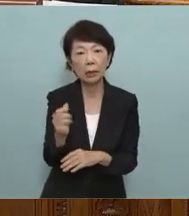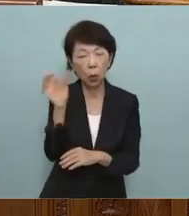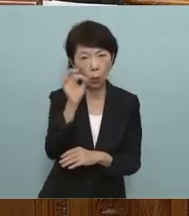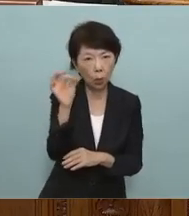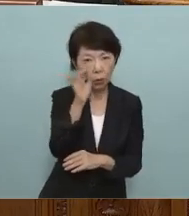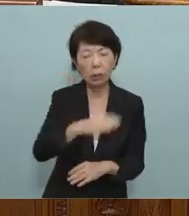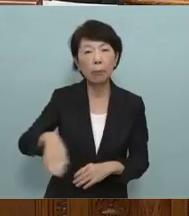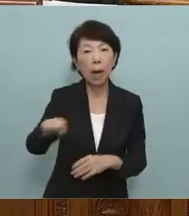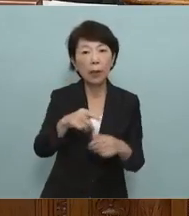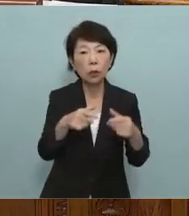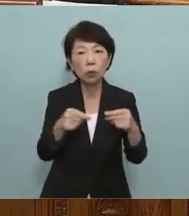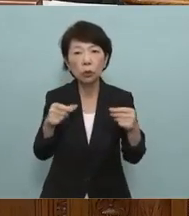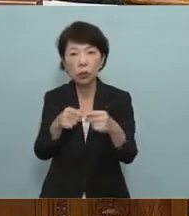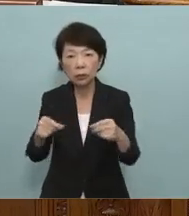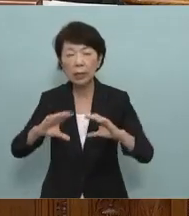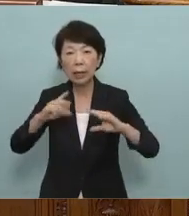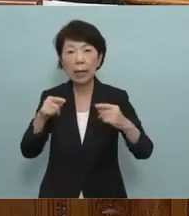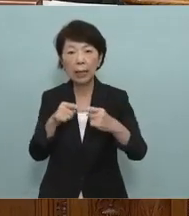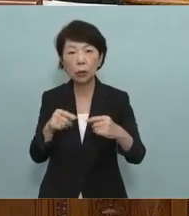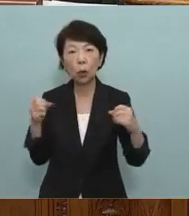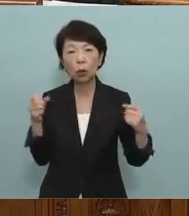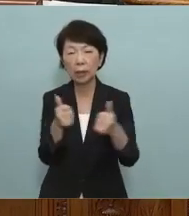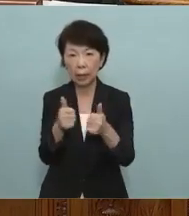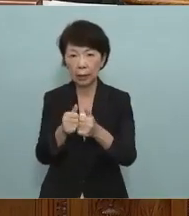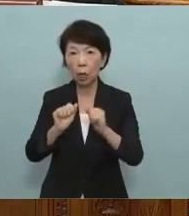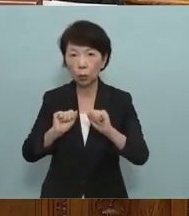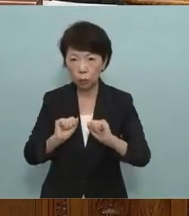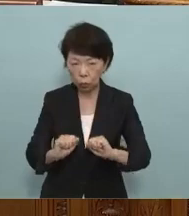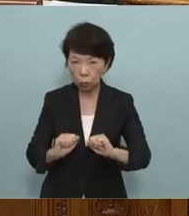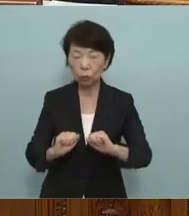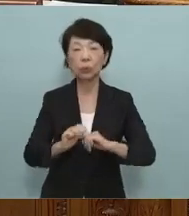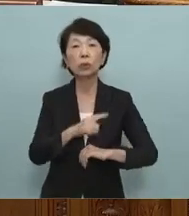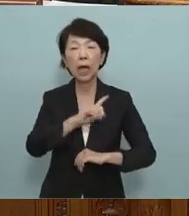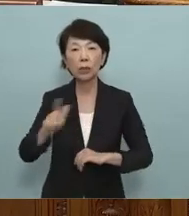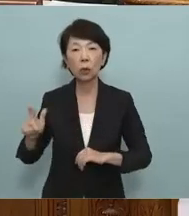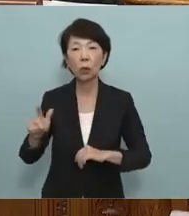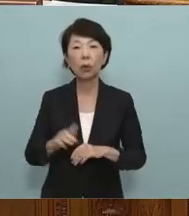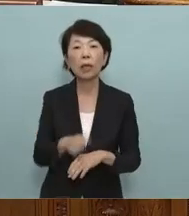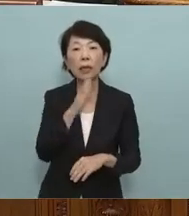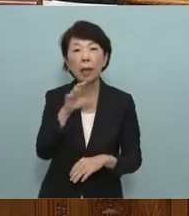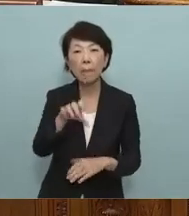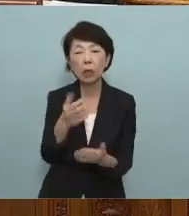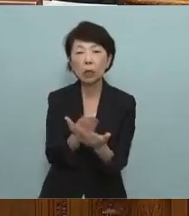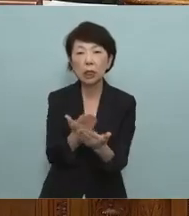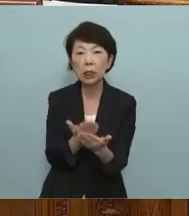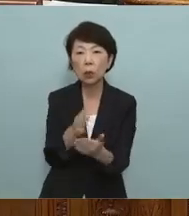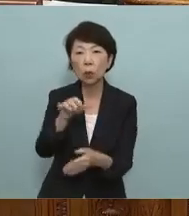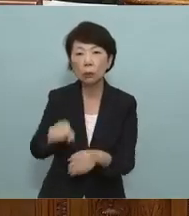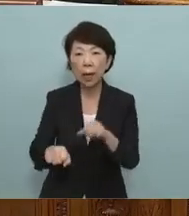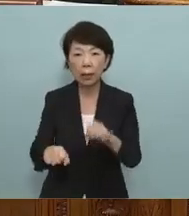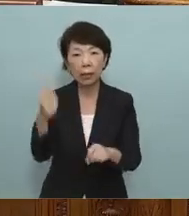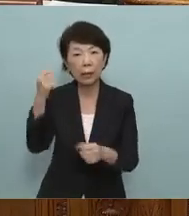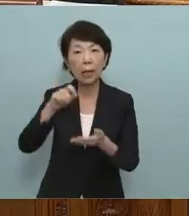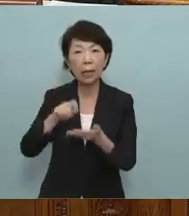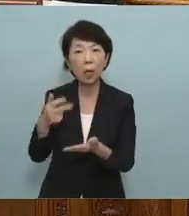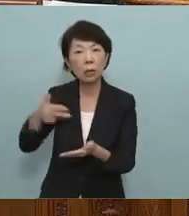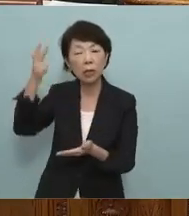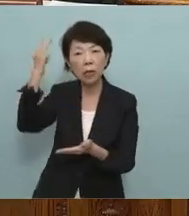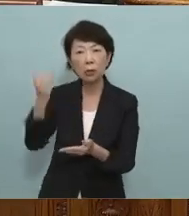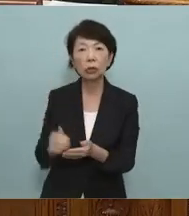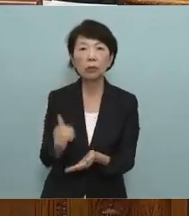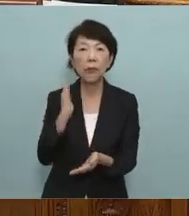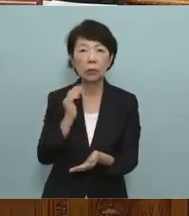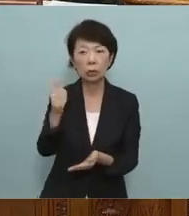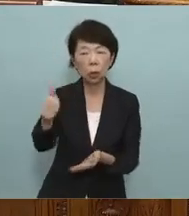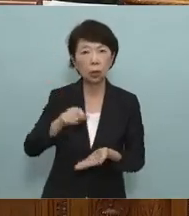への対面外交を積極的に行っていくことなど、現場のニーズを踏まえた提言を先週、総理に提